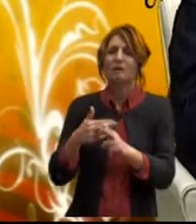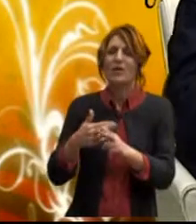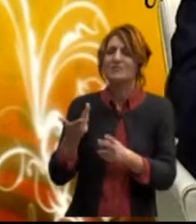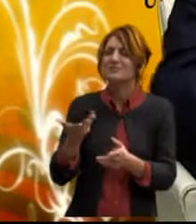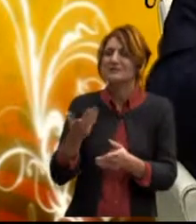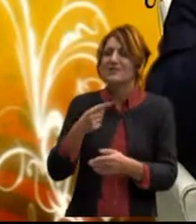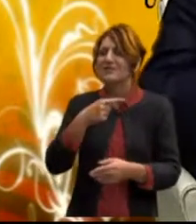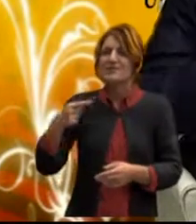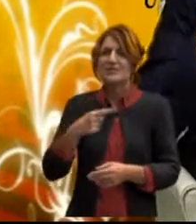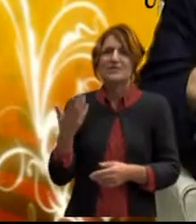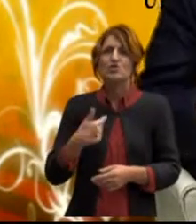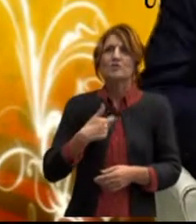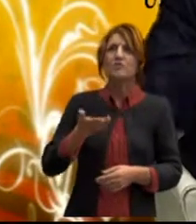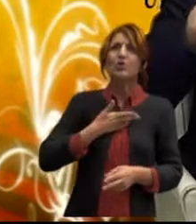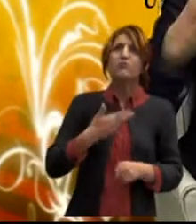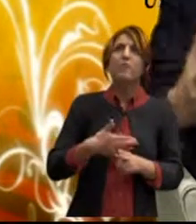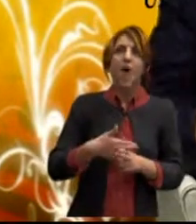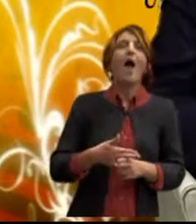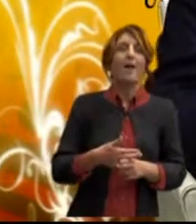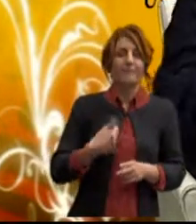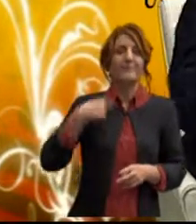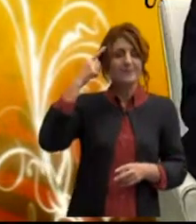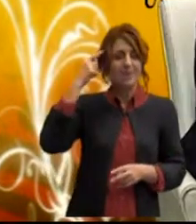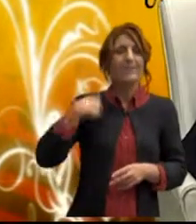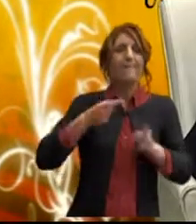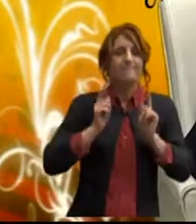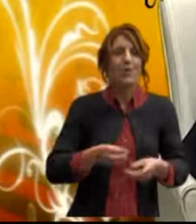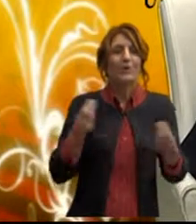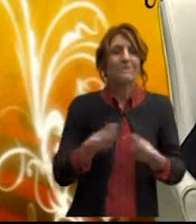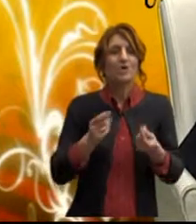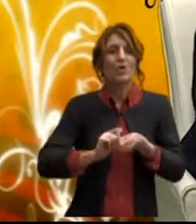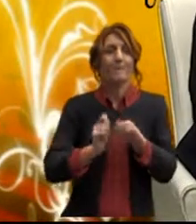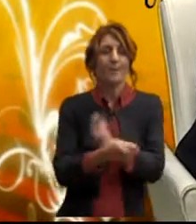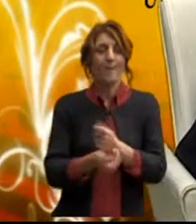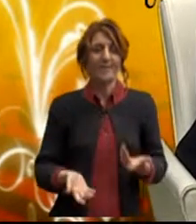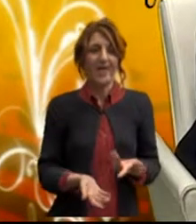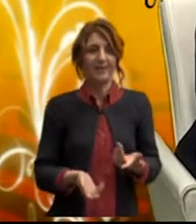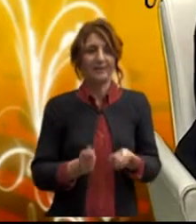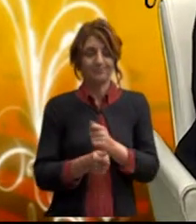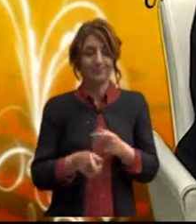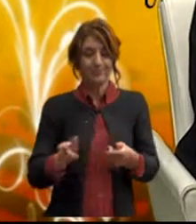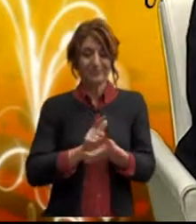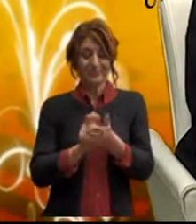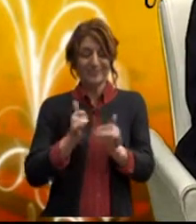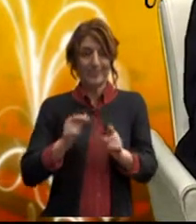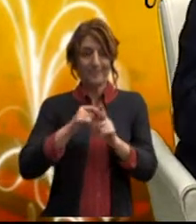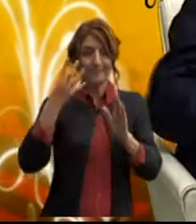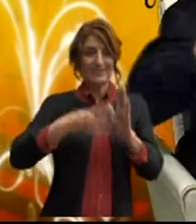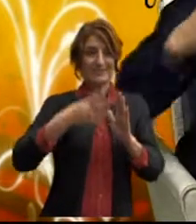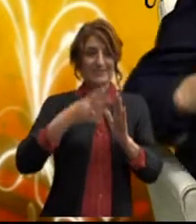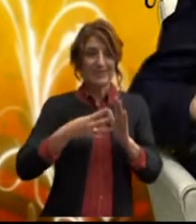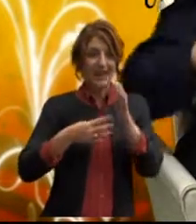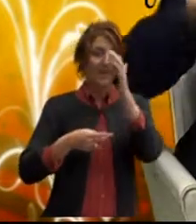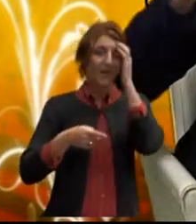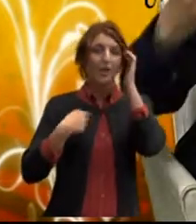je bolest došla da me natjera da nešto promijeni, šta mogu promijeniti. A ono što mi u psihijatriji sad sve više radimo, ne samo umanjiti